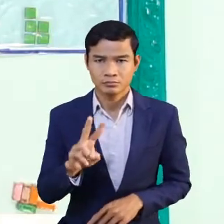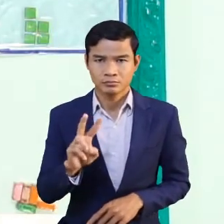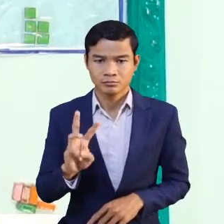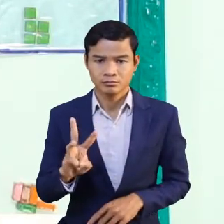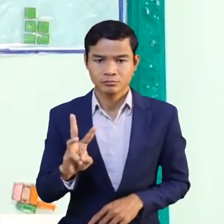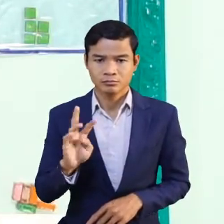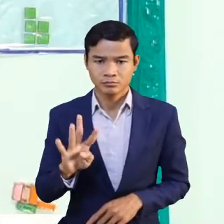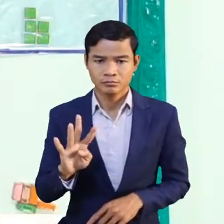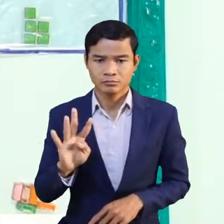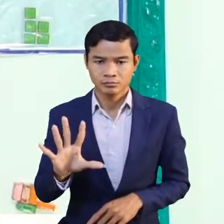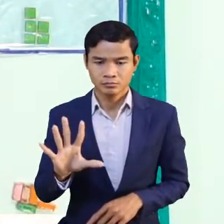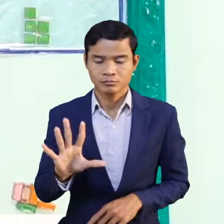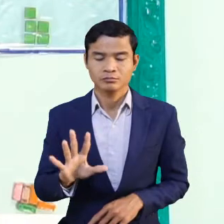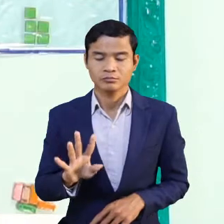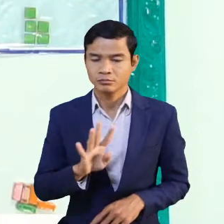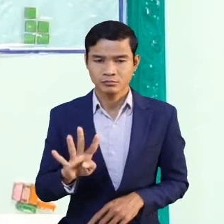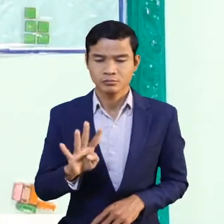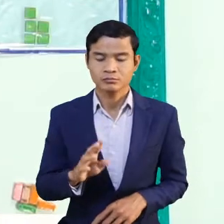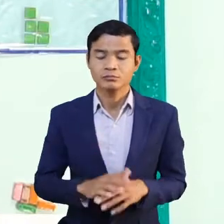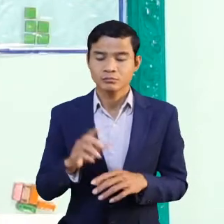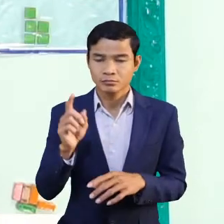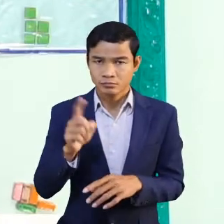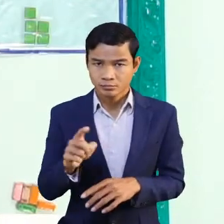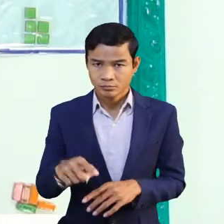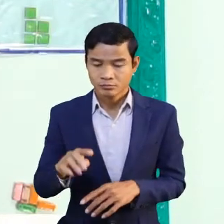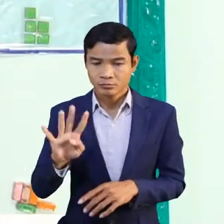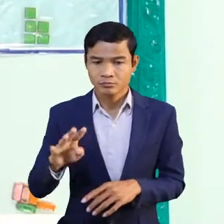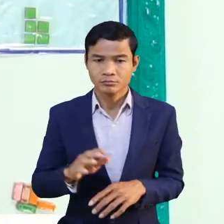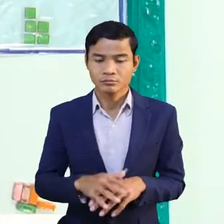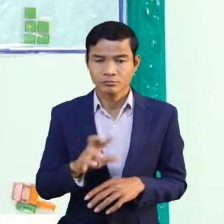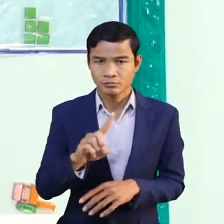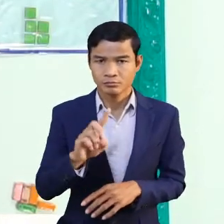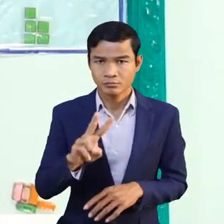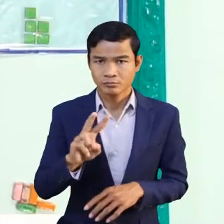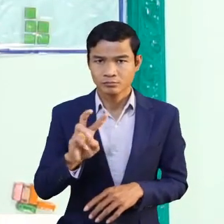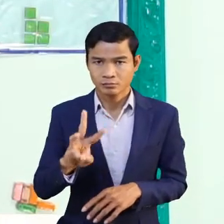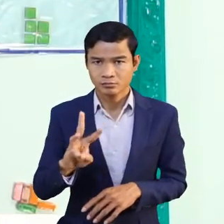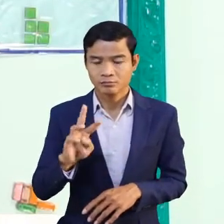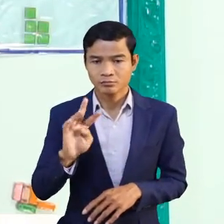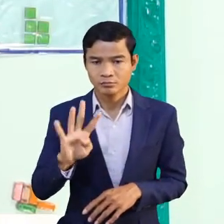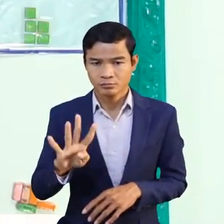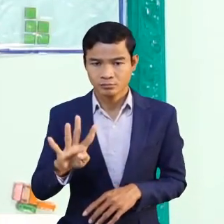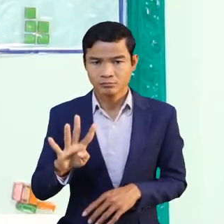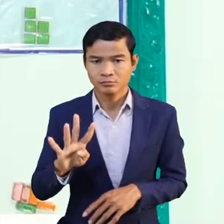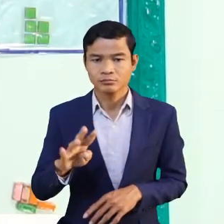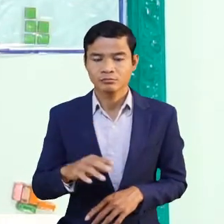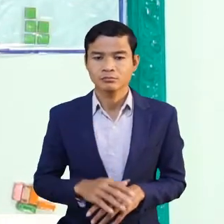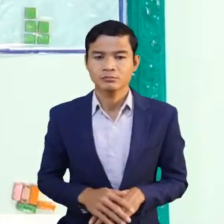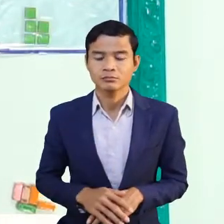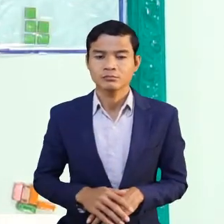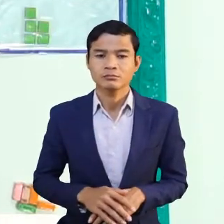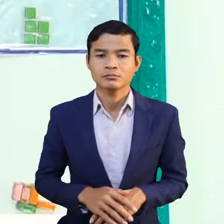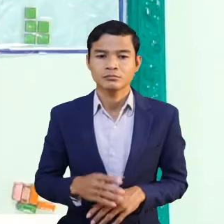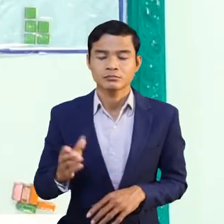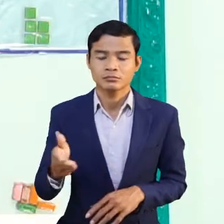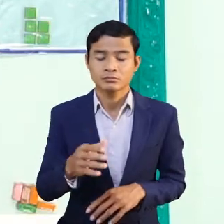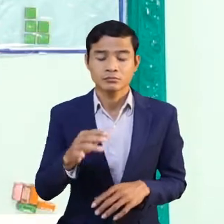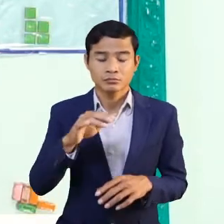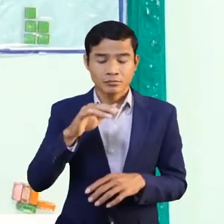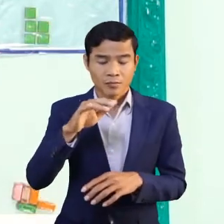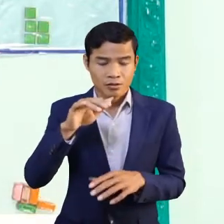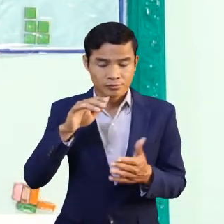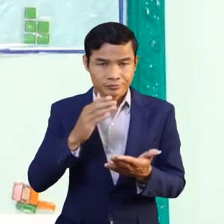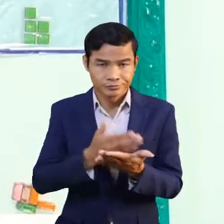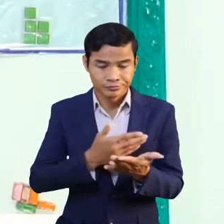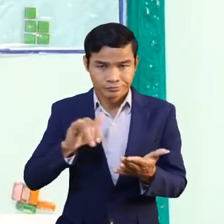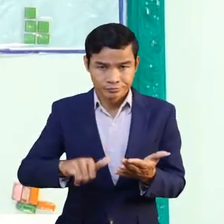1 2 3 4ចាយើងឆោត4ចែង1 2 3 4តោះរត់ជំនួសនៅសា